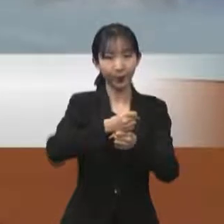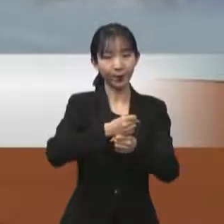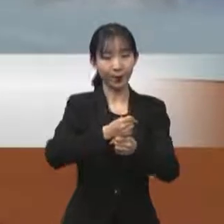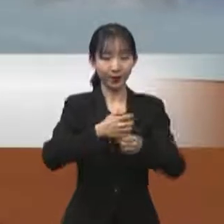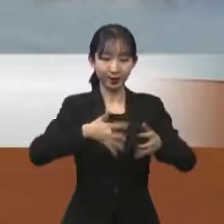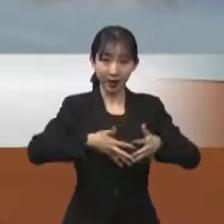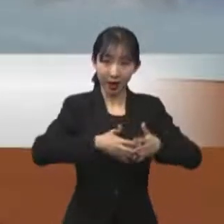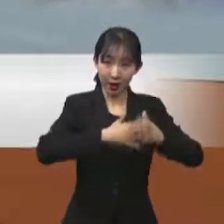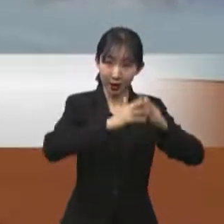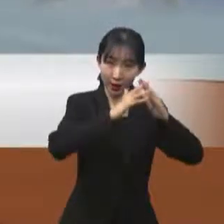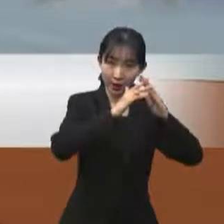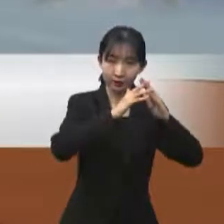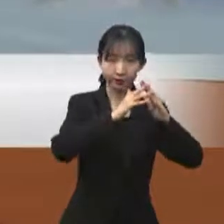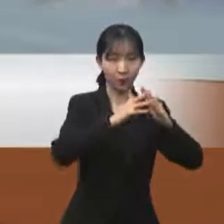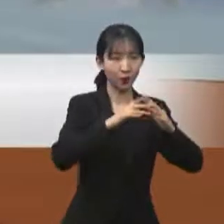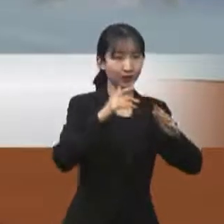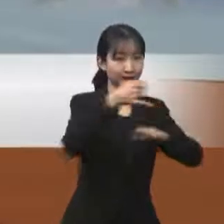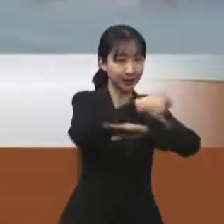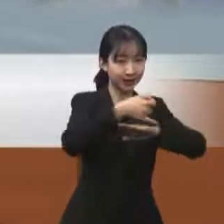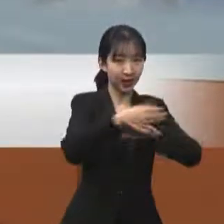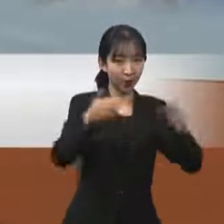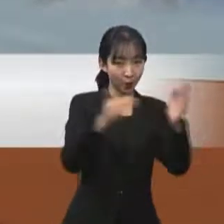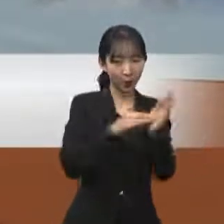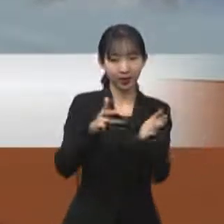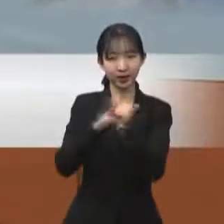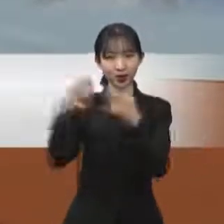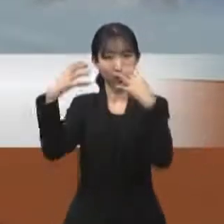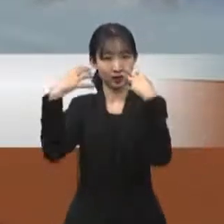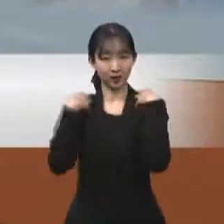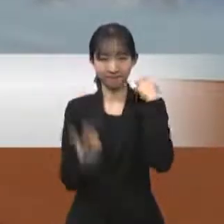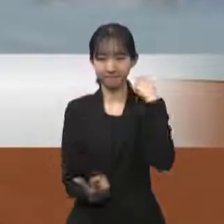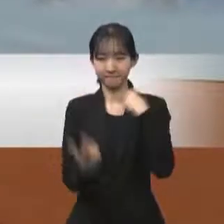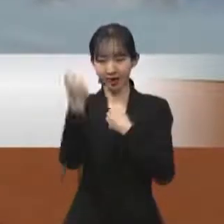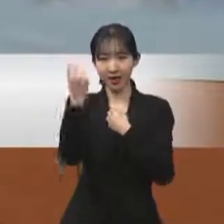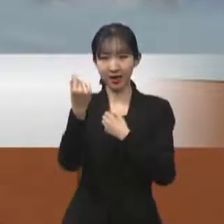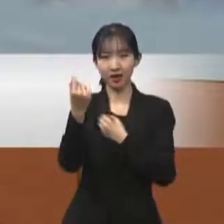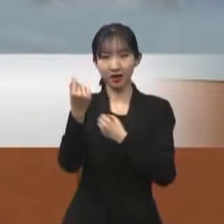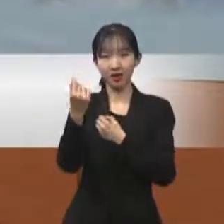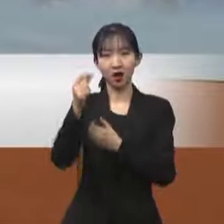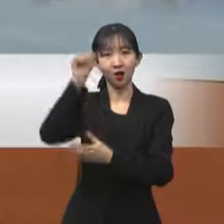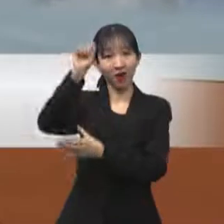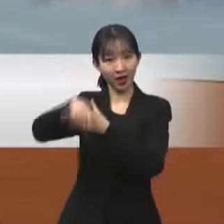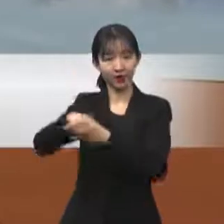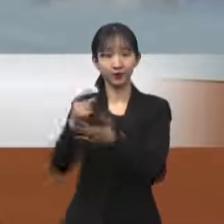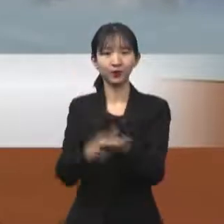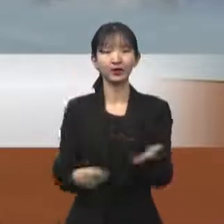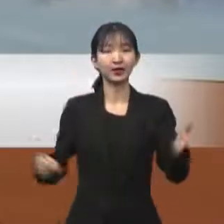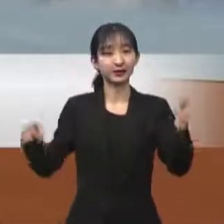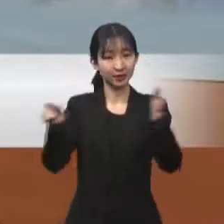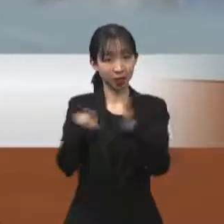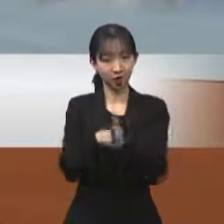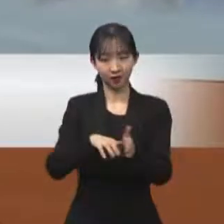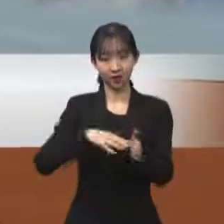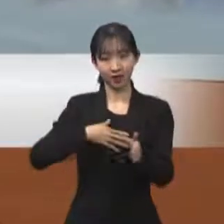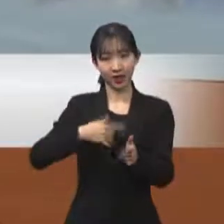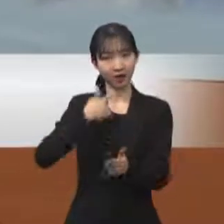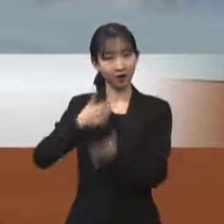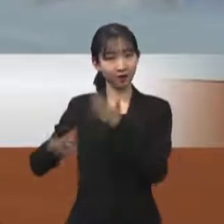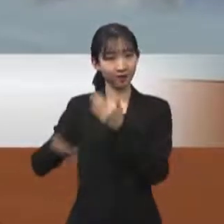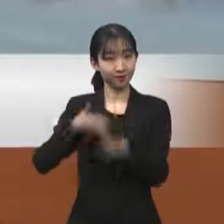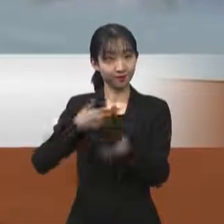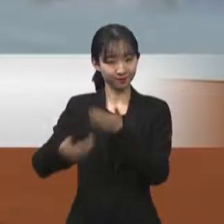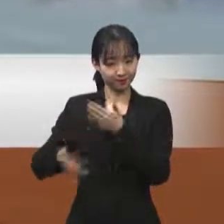또 식약처로부터 빠른 속도로 승인받는 절차에 대해서 저희들이 가지고 있던 경험들을